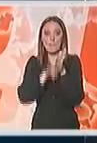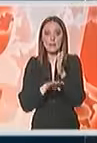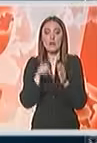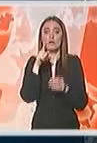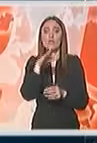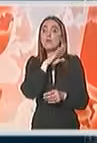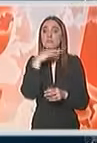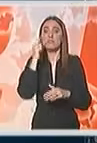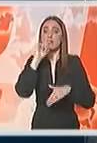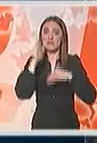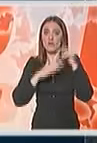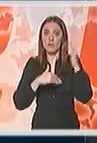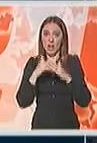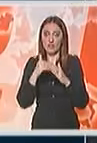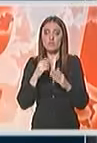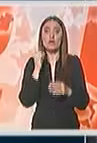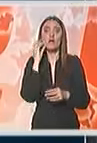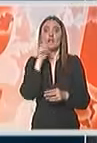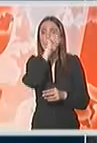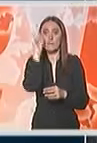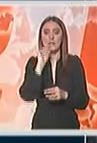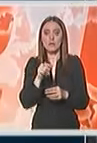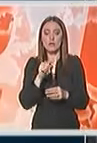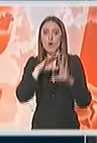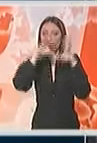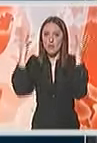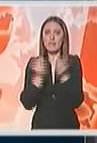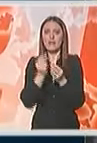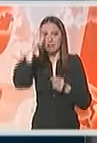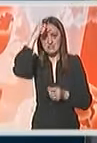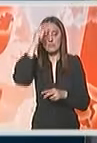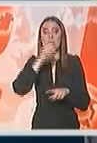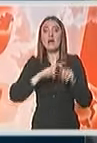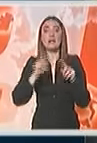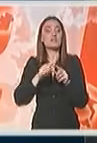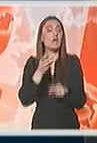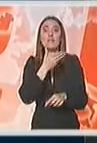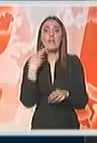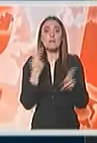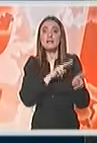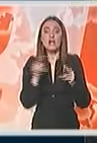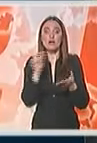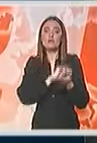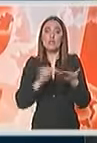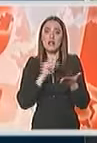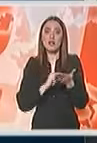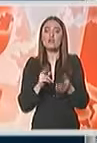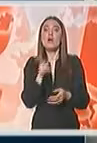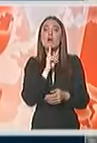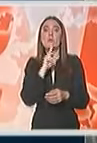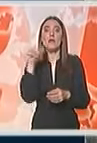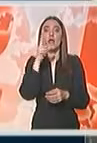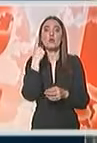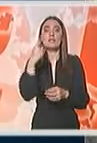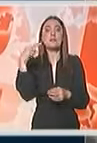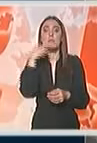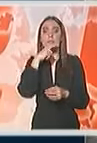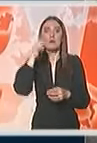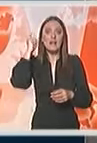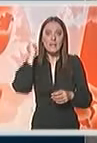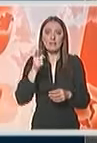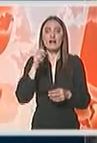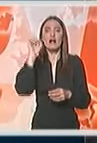vrlo nezadovoljavajuće kad je u pitanju kompletna Srbija, iz razloga što nemamo zakonsku regulativu koja bi lokalnu samoupravu